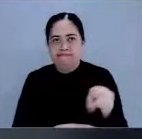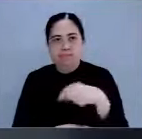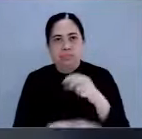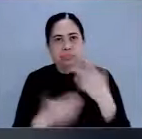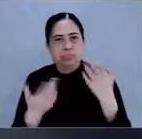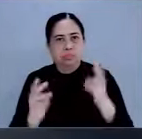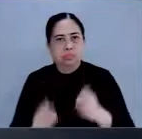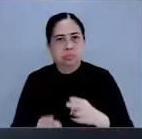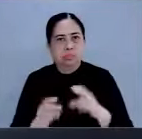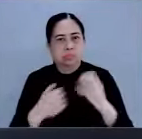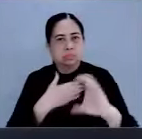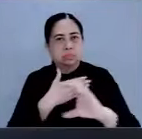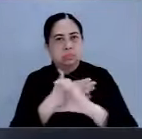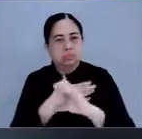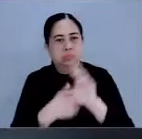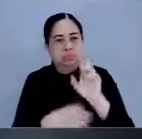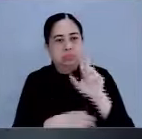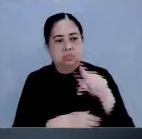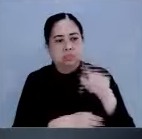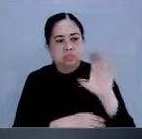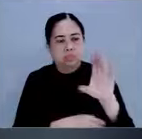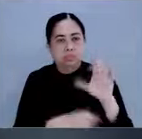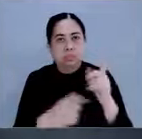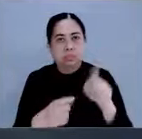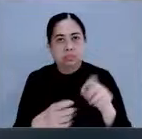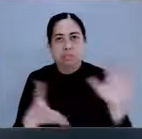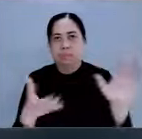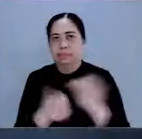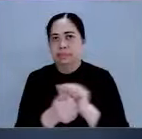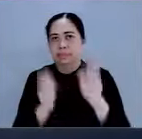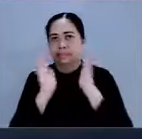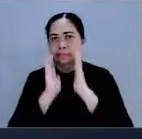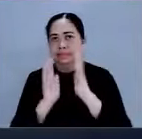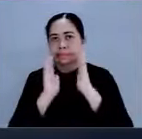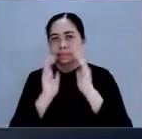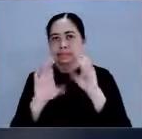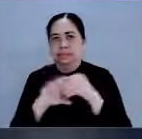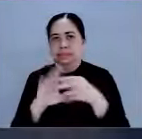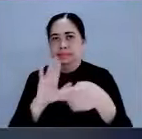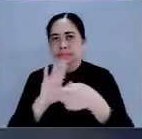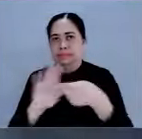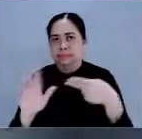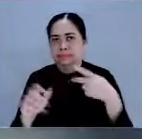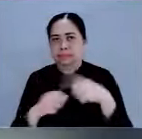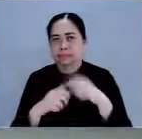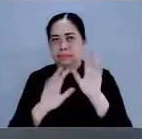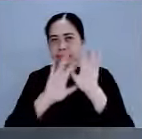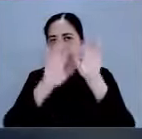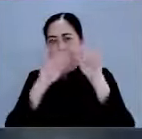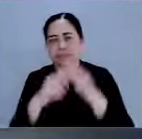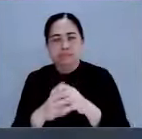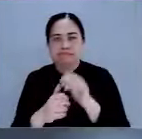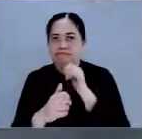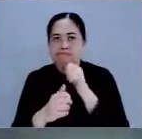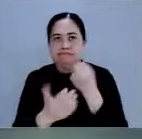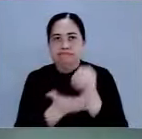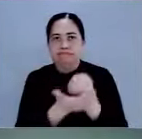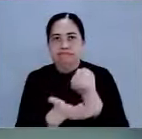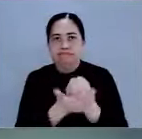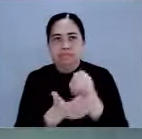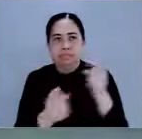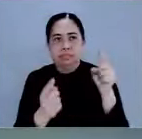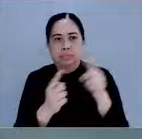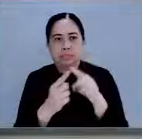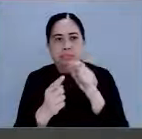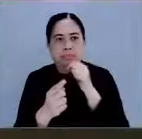Players Contract o UPC kung saan nasira ang imahe ng liga. Dahil dyan, hindi rin siya pasasahurin habang hindi